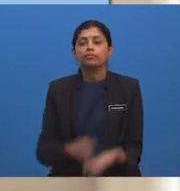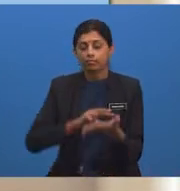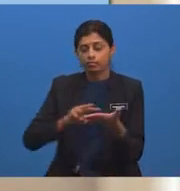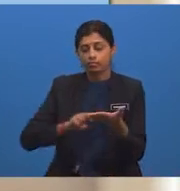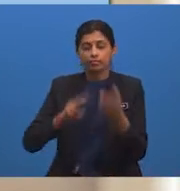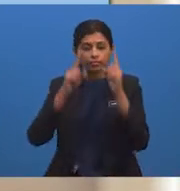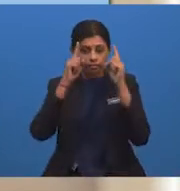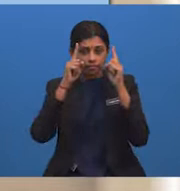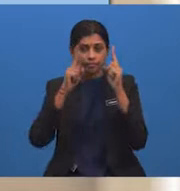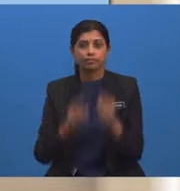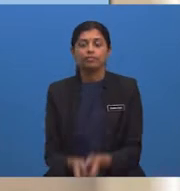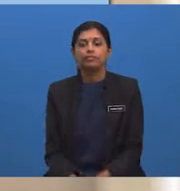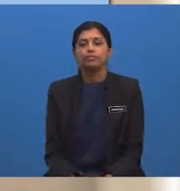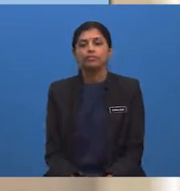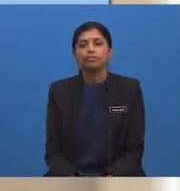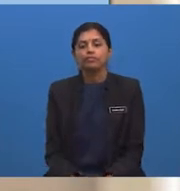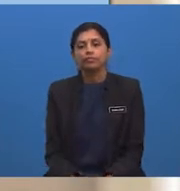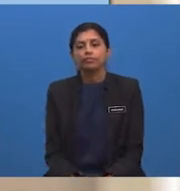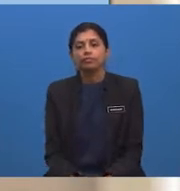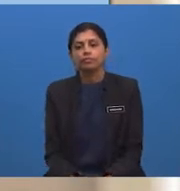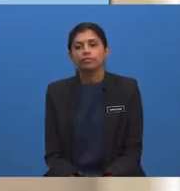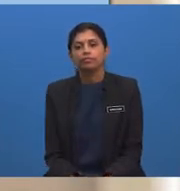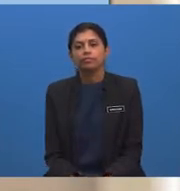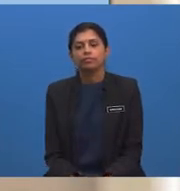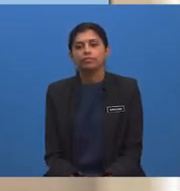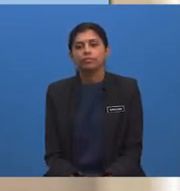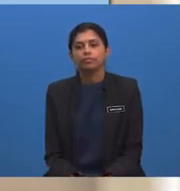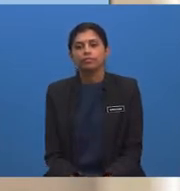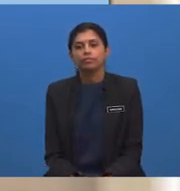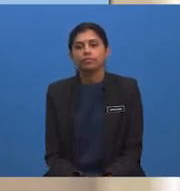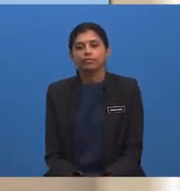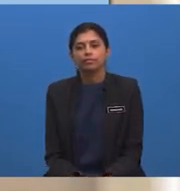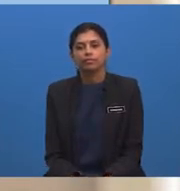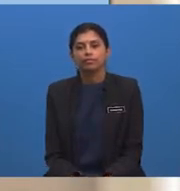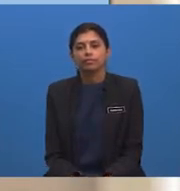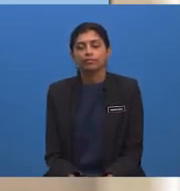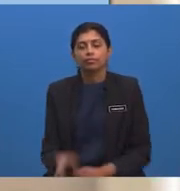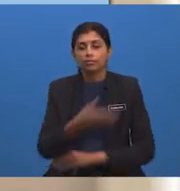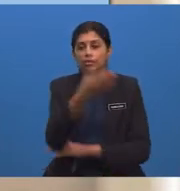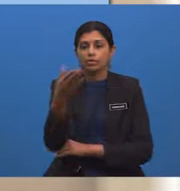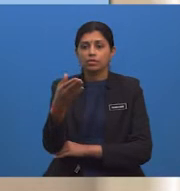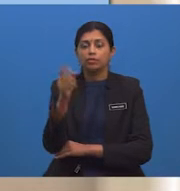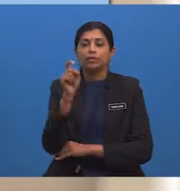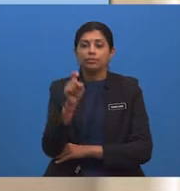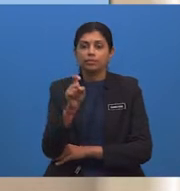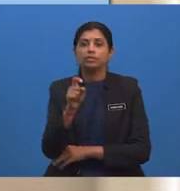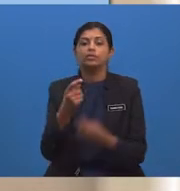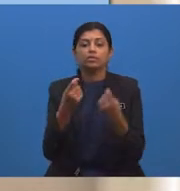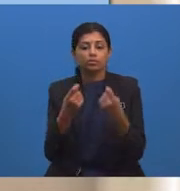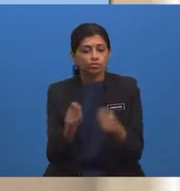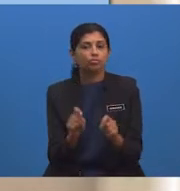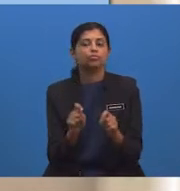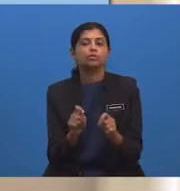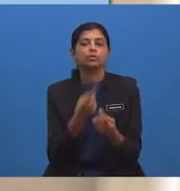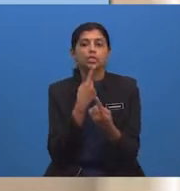dianggap unik dan istimewa? Jadi murid-murid boleh cuba menjawab soalan